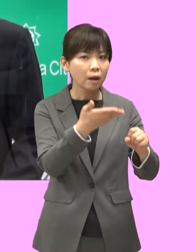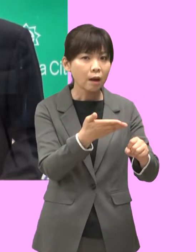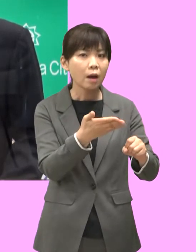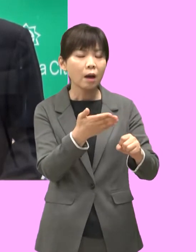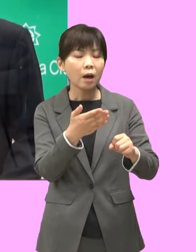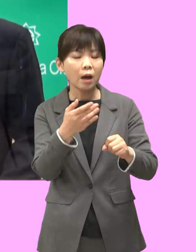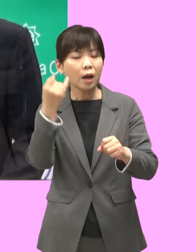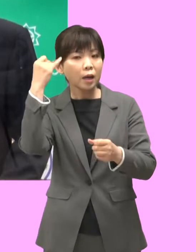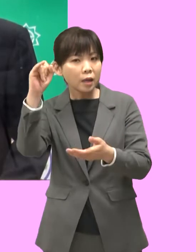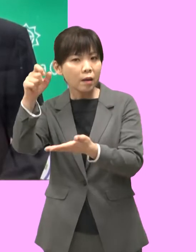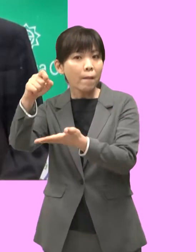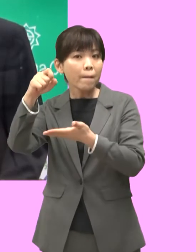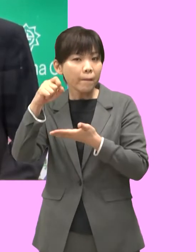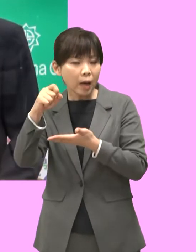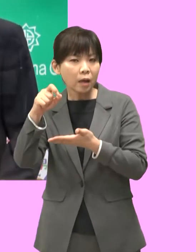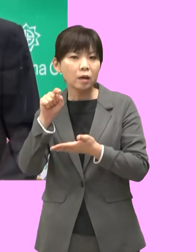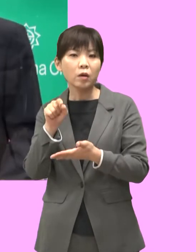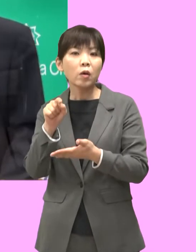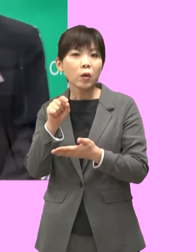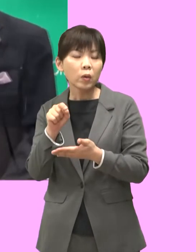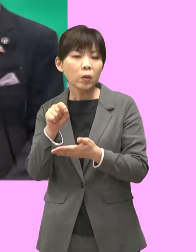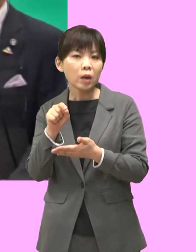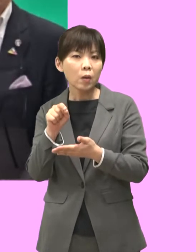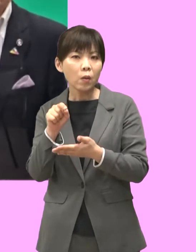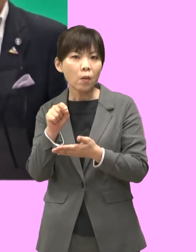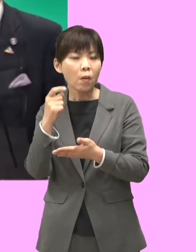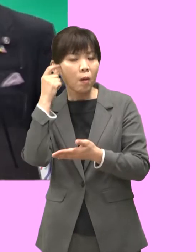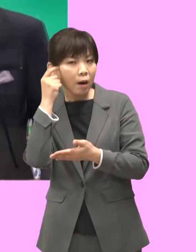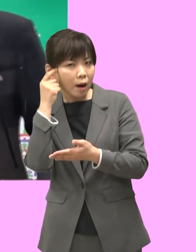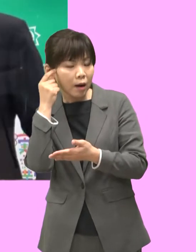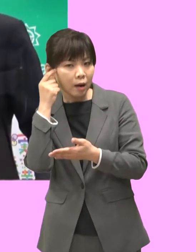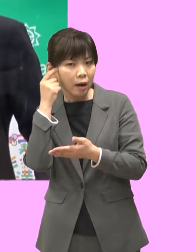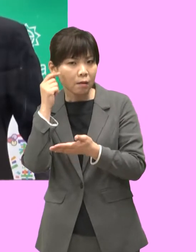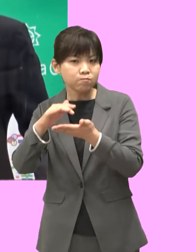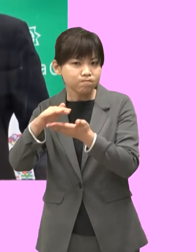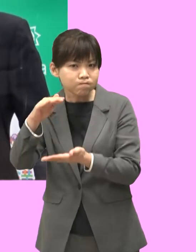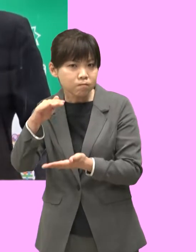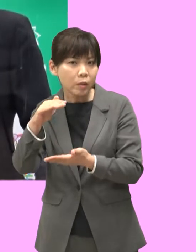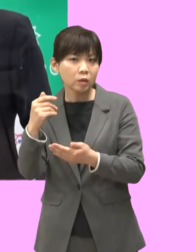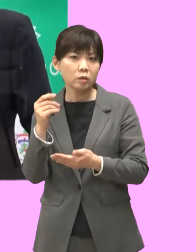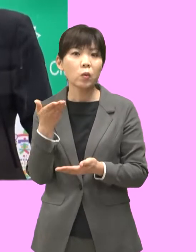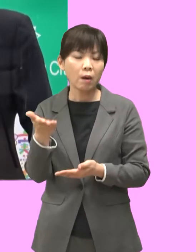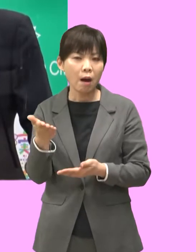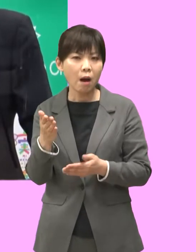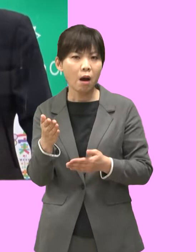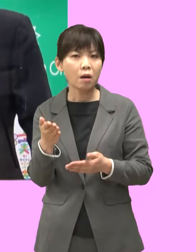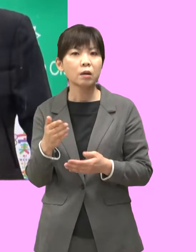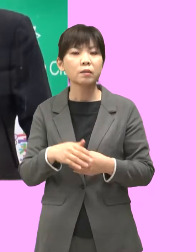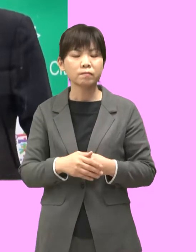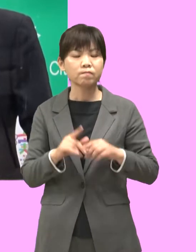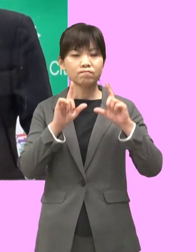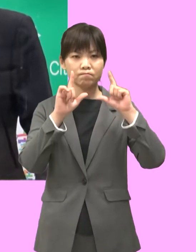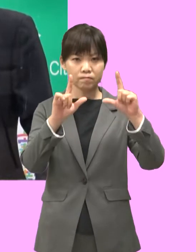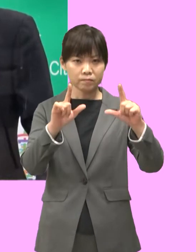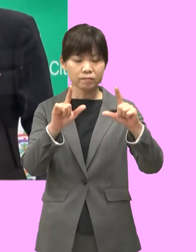意見をどういうふうにこう、まあ、生かしていきたいとか、そのあたりまでは決まってるんでしょうか。 はい、まあ、まずはですね、市民の皆さん関心高いと思うんですね。